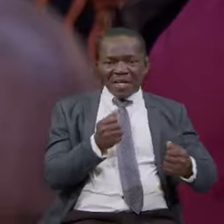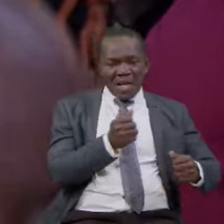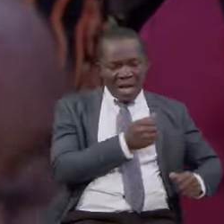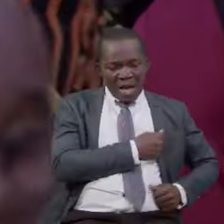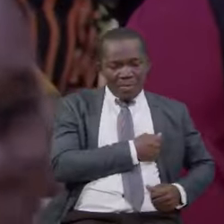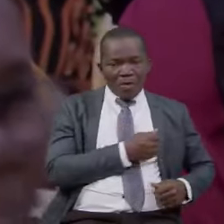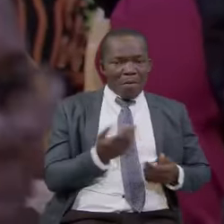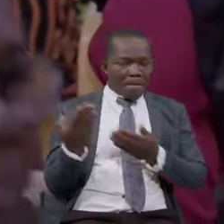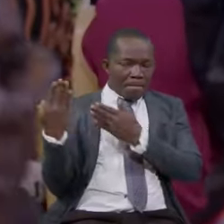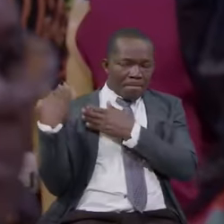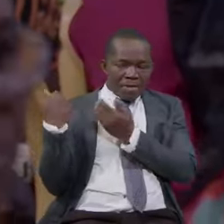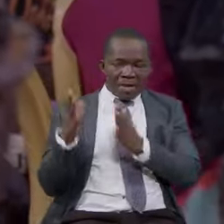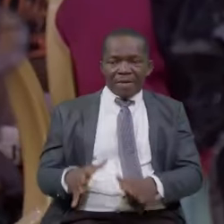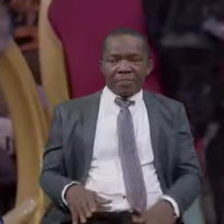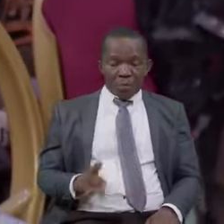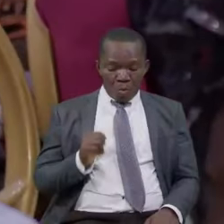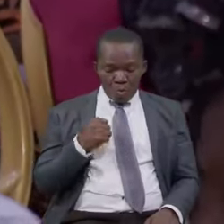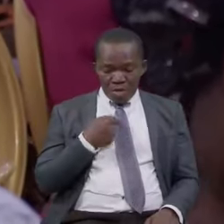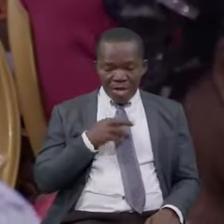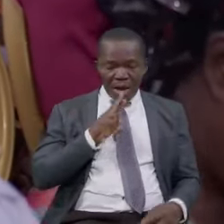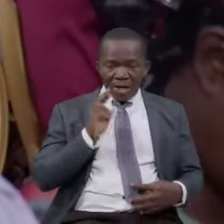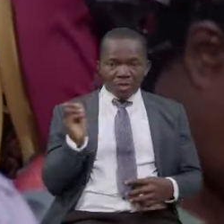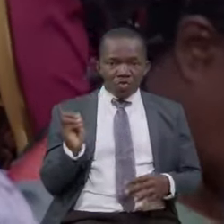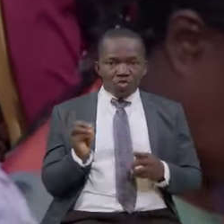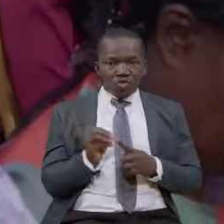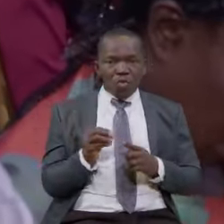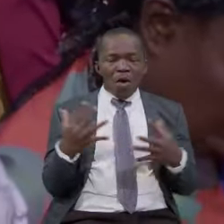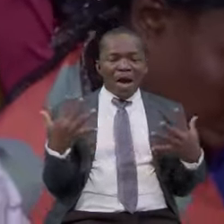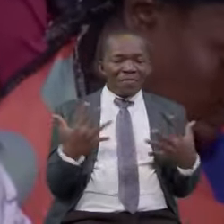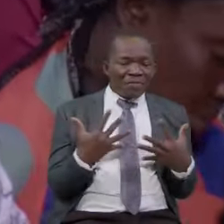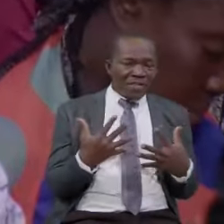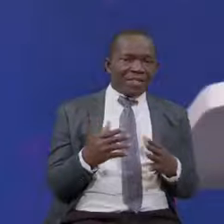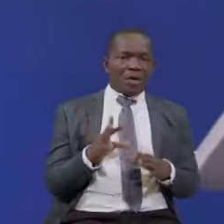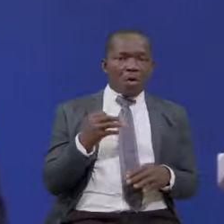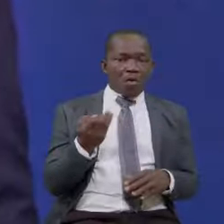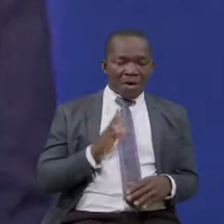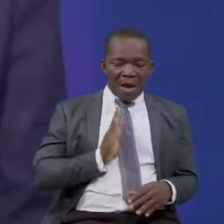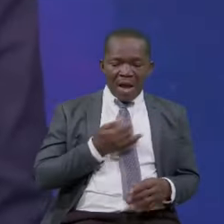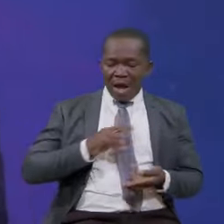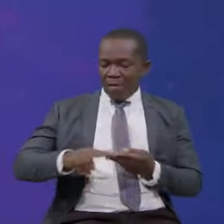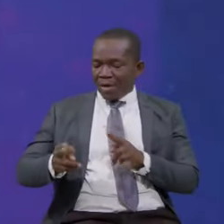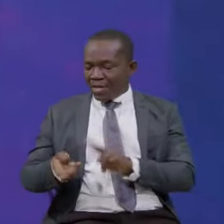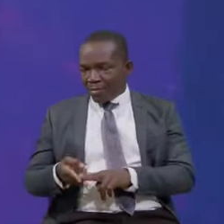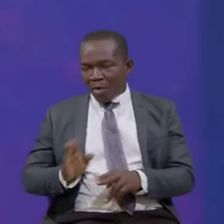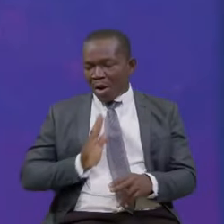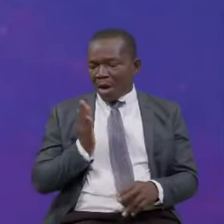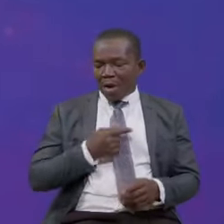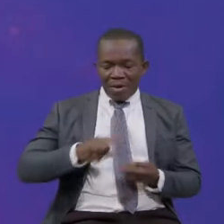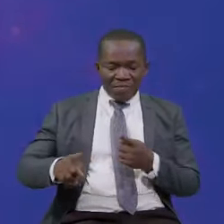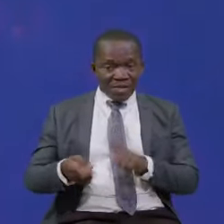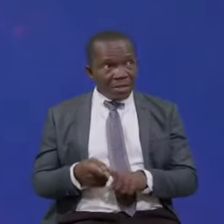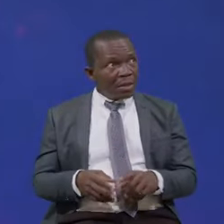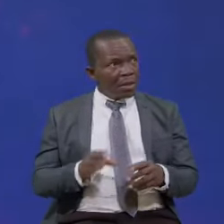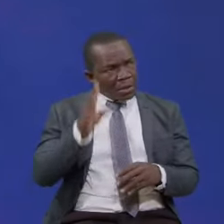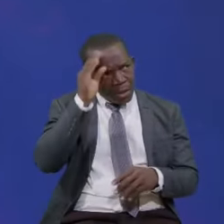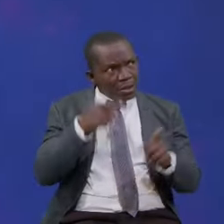craintifs nous craignons trop nos voisins même des gens auxquels nous sommes familiés oh cet homme vit de l'autre côté